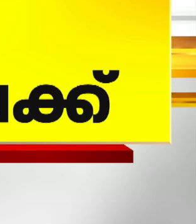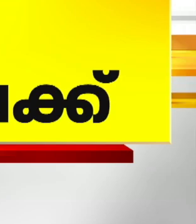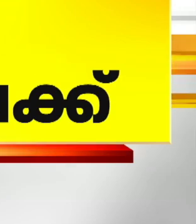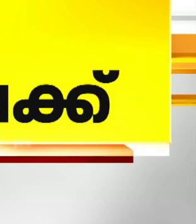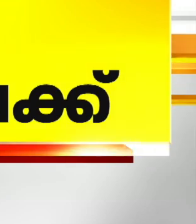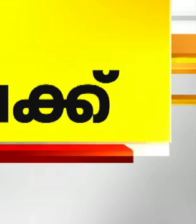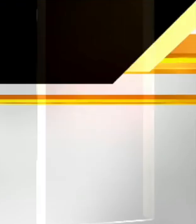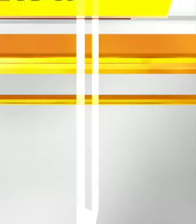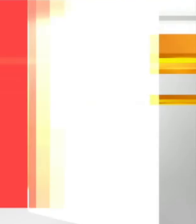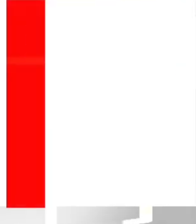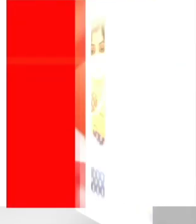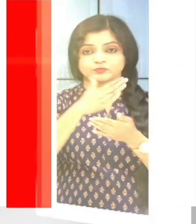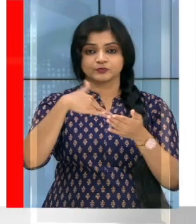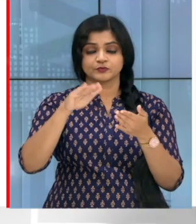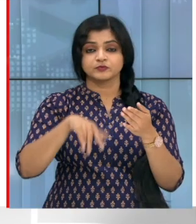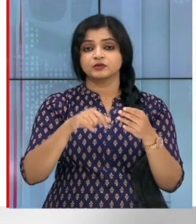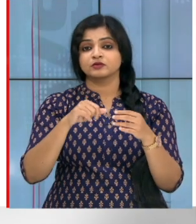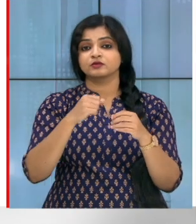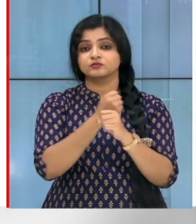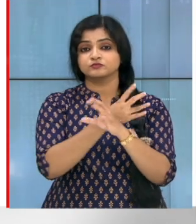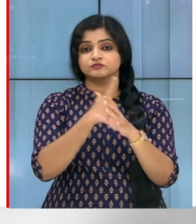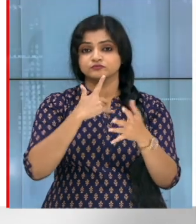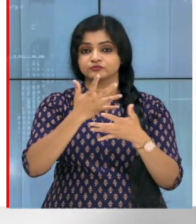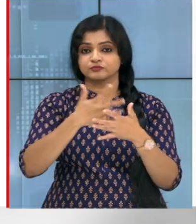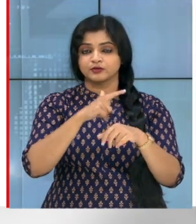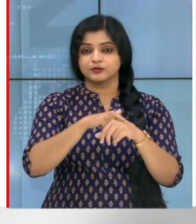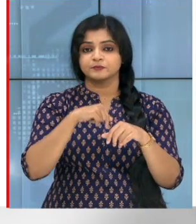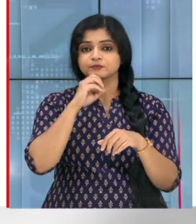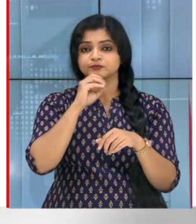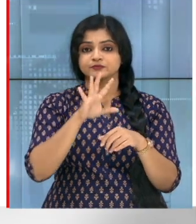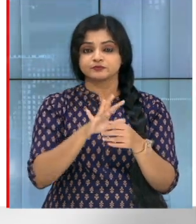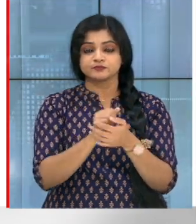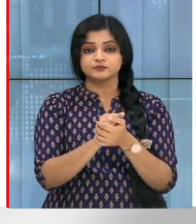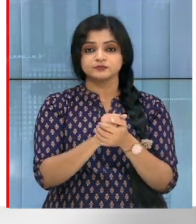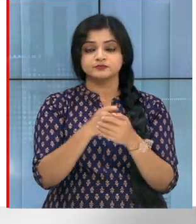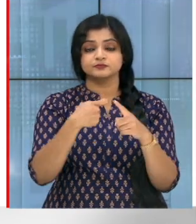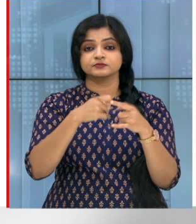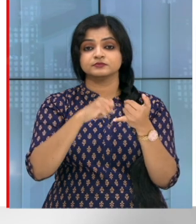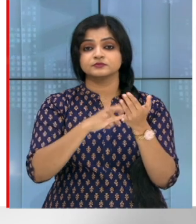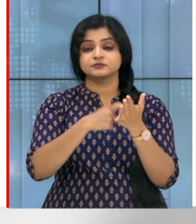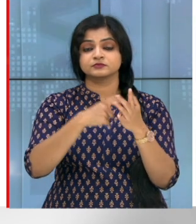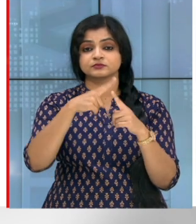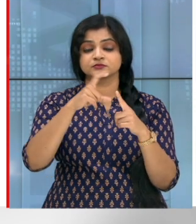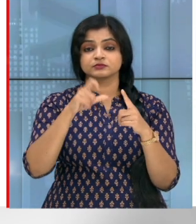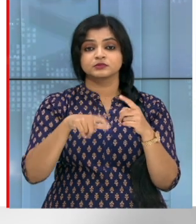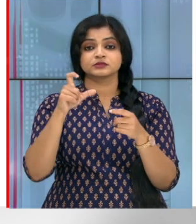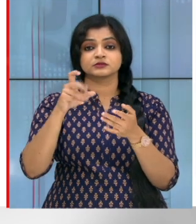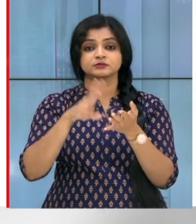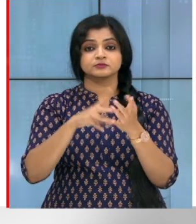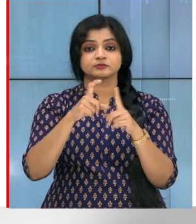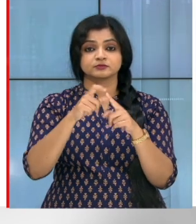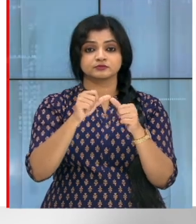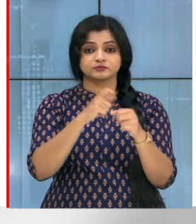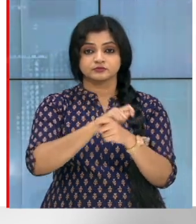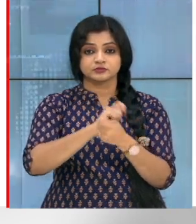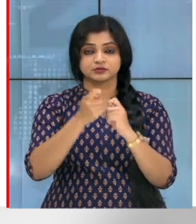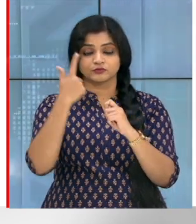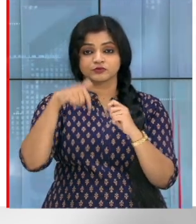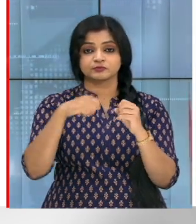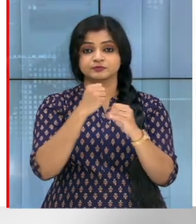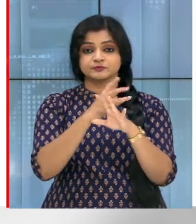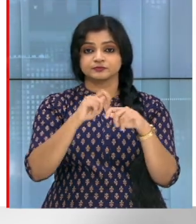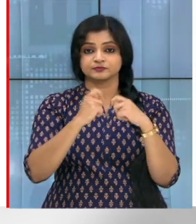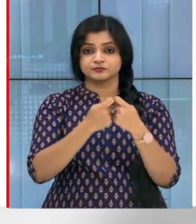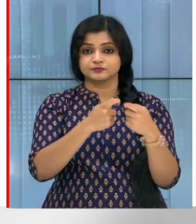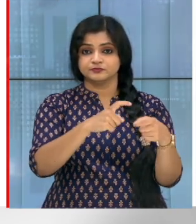ഇന്ന് വാർത്താസമ്മേളനത്തിൽ ആനത്തലവട്ടം ആനന്ദൻ പറഞ്ഞു. മാത്രമല്ല കെഎസ്ആർടിസി സിഎംഡിയെ മാറ്റുന്ന കാര്യത്തിൽ മാധ്യമപ്രവർത്തകരുടെ ചോദ്യത്തിന്